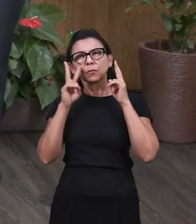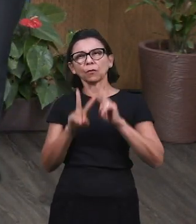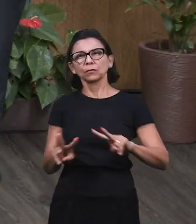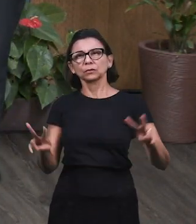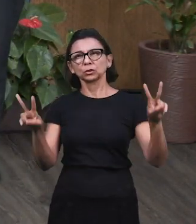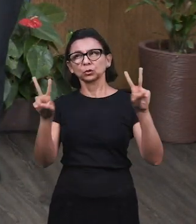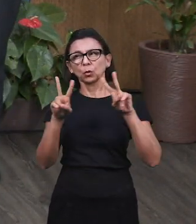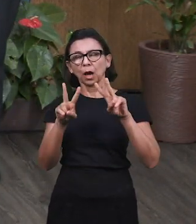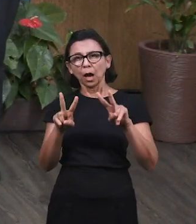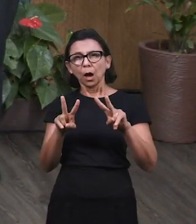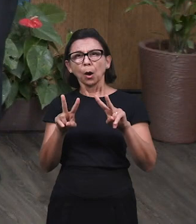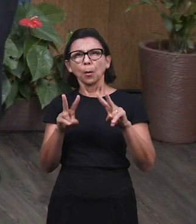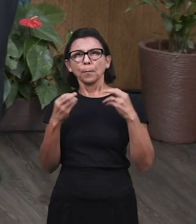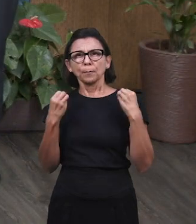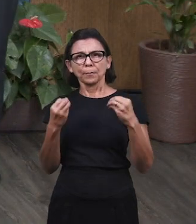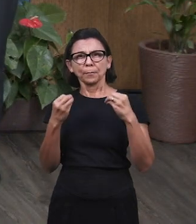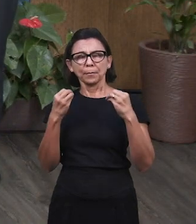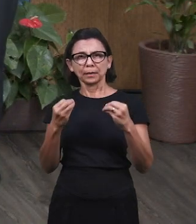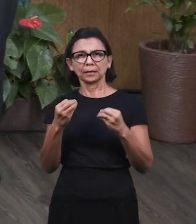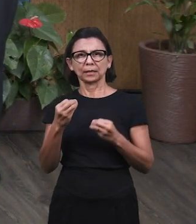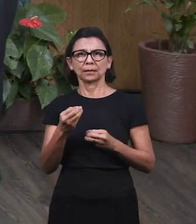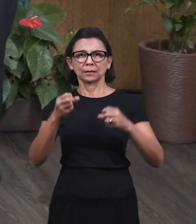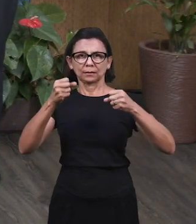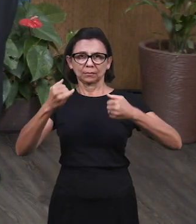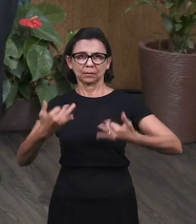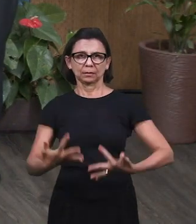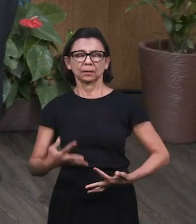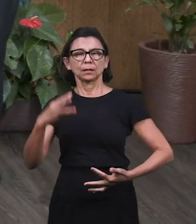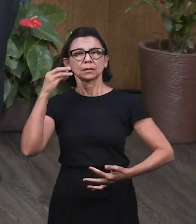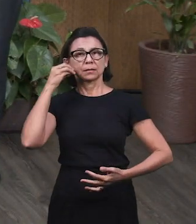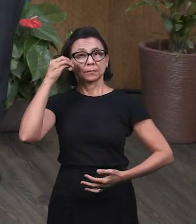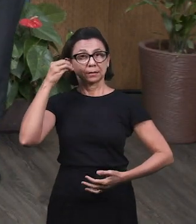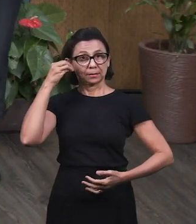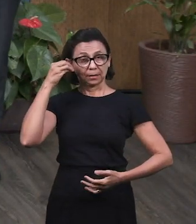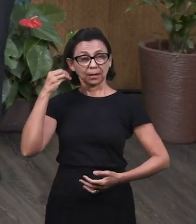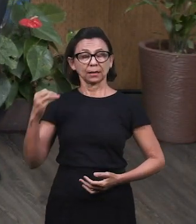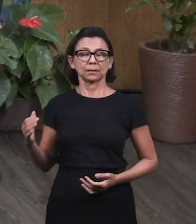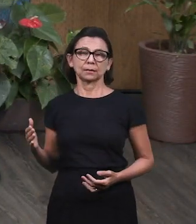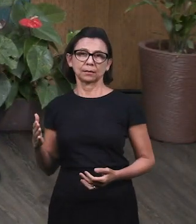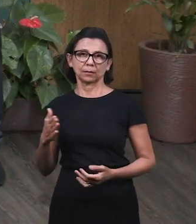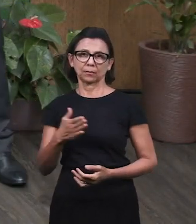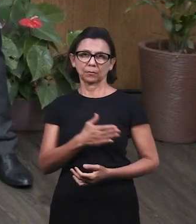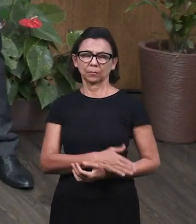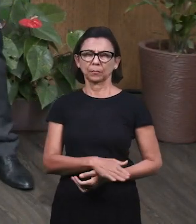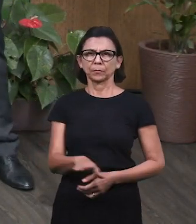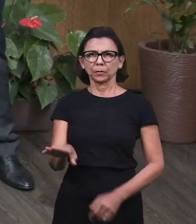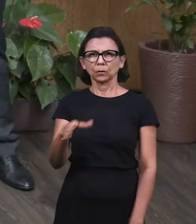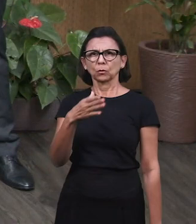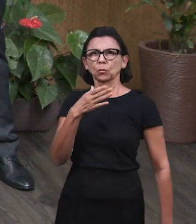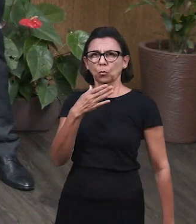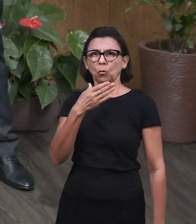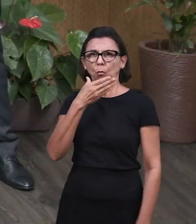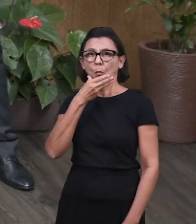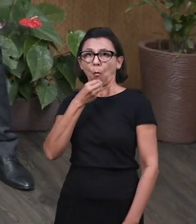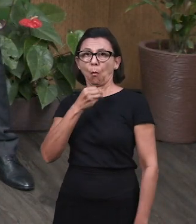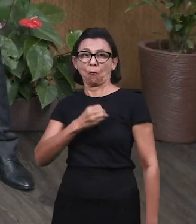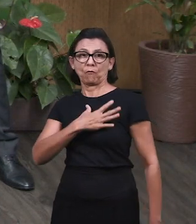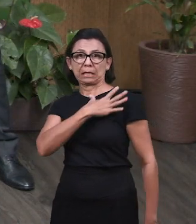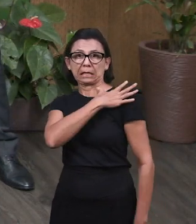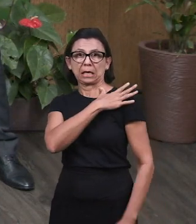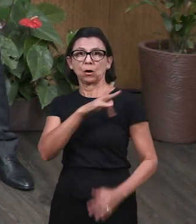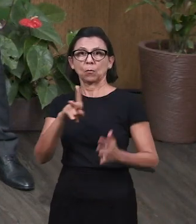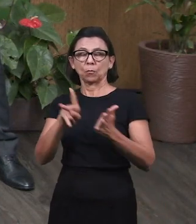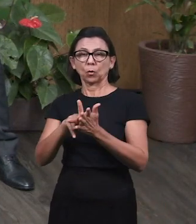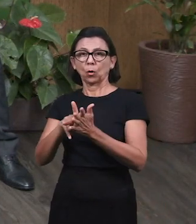quand l'homme a rencontré le Seigneur Jésus, donc l'officier du roi, cet homme, il a dit, mon fils